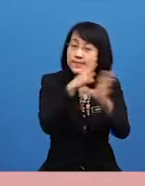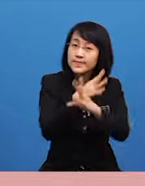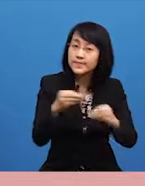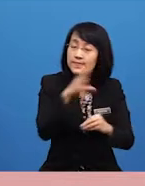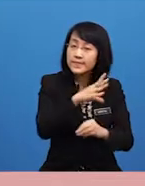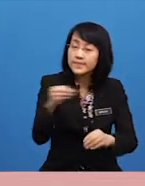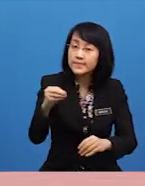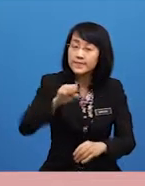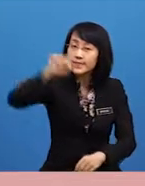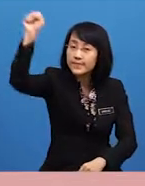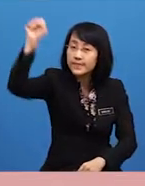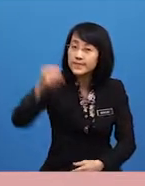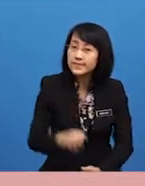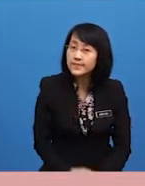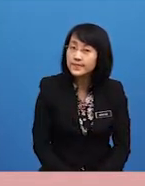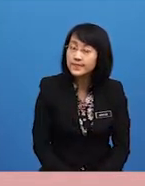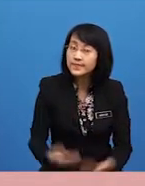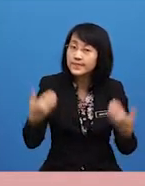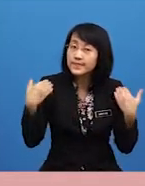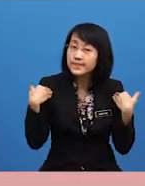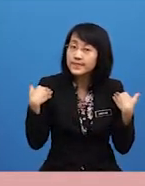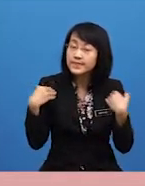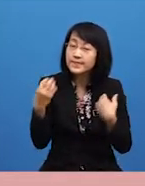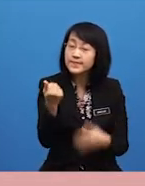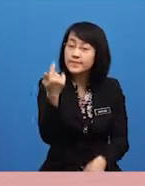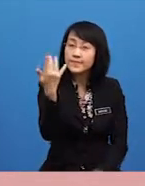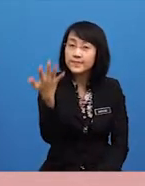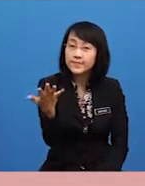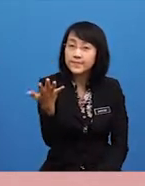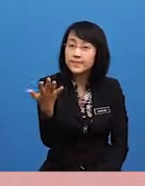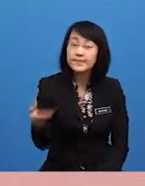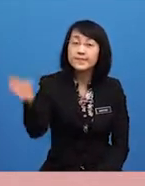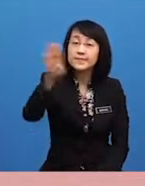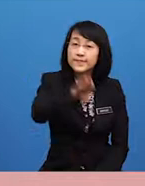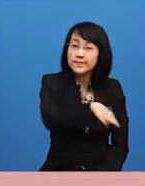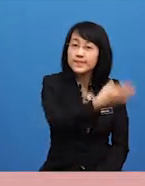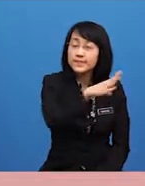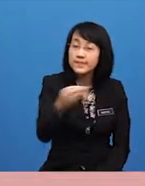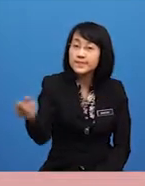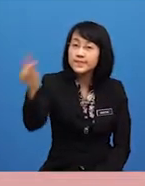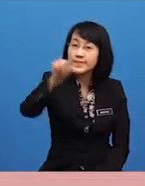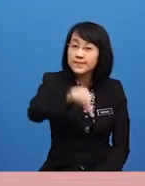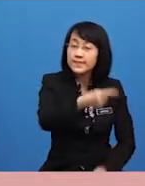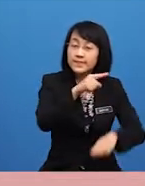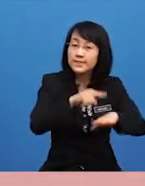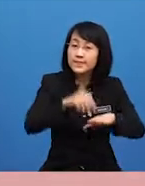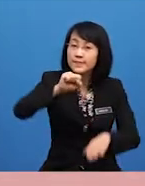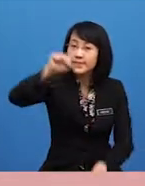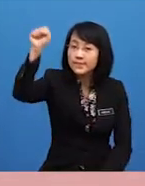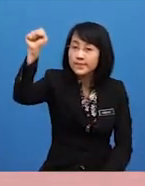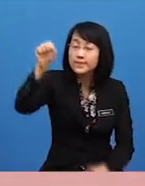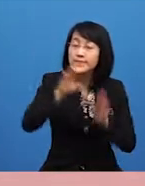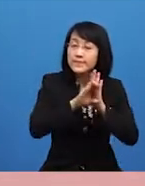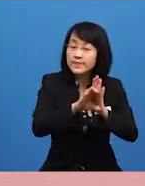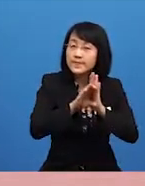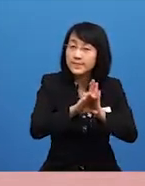dan Sabah. Terdapat beberapa banjaran dan gunung di Sabah